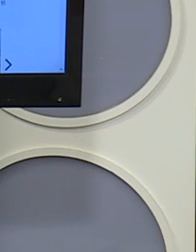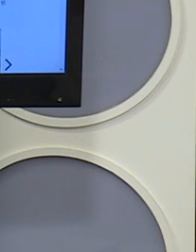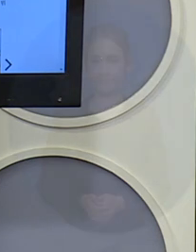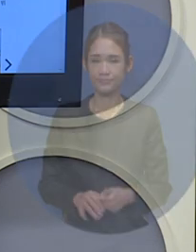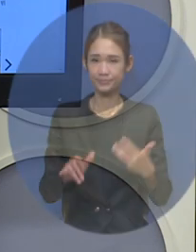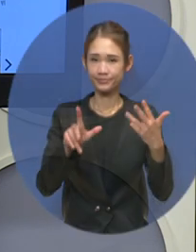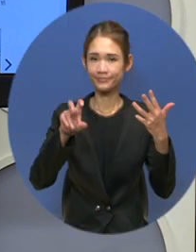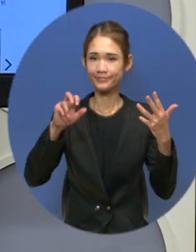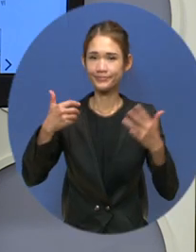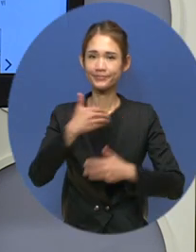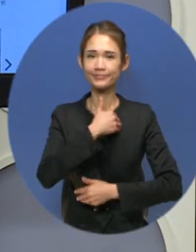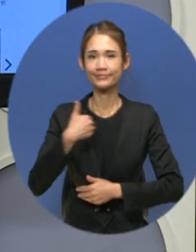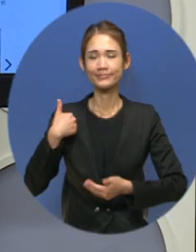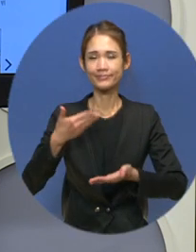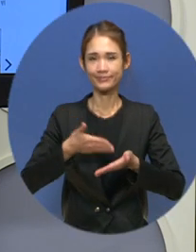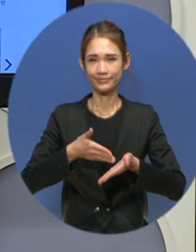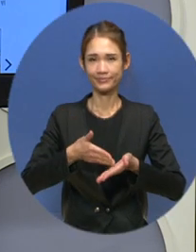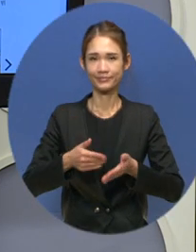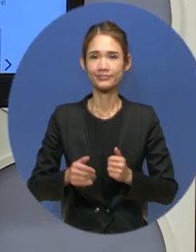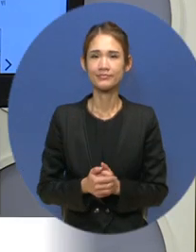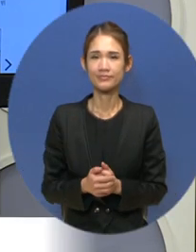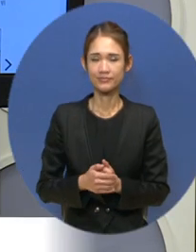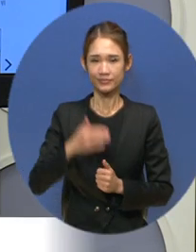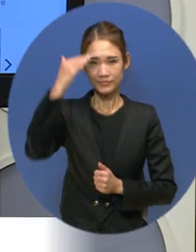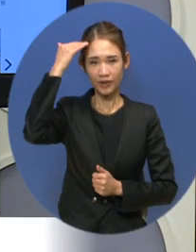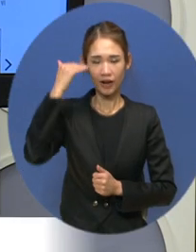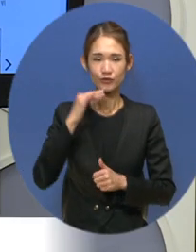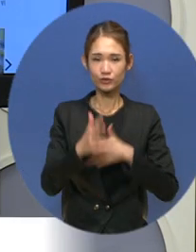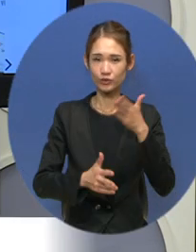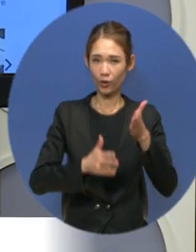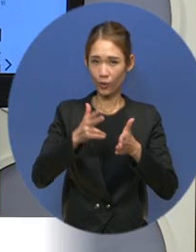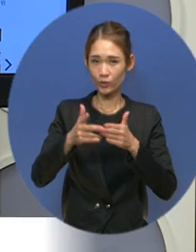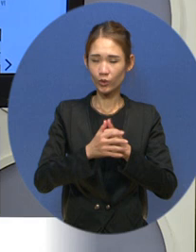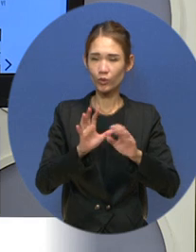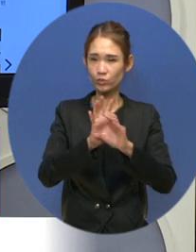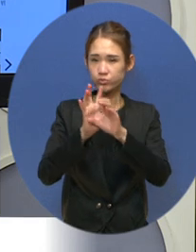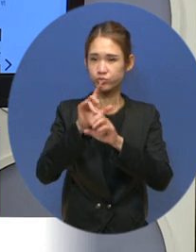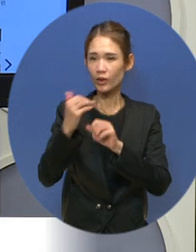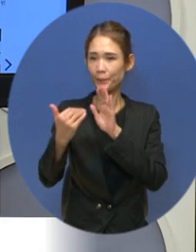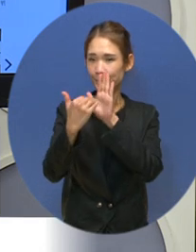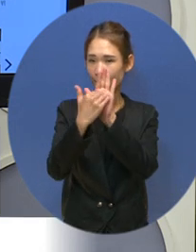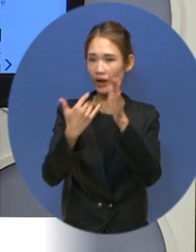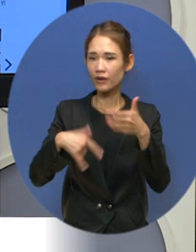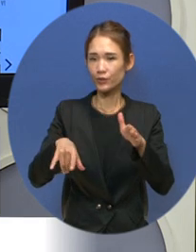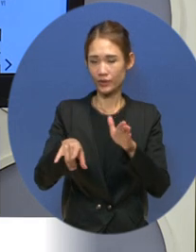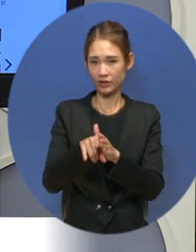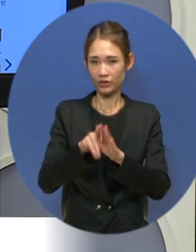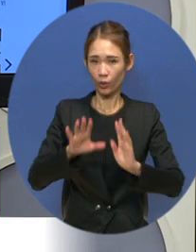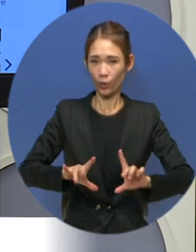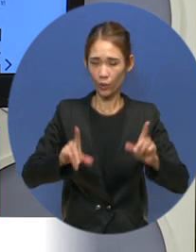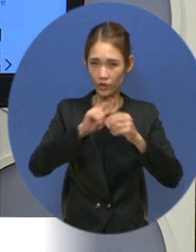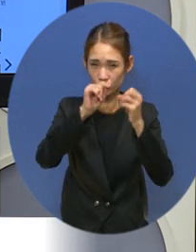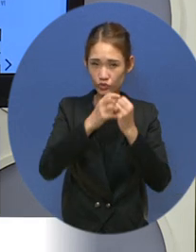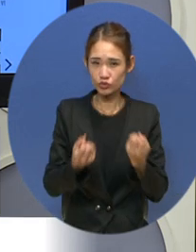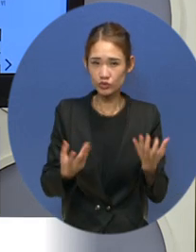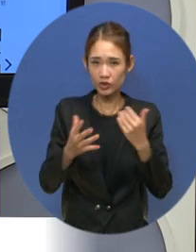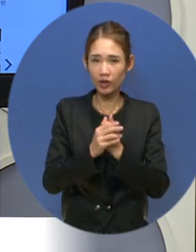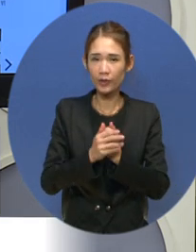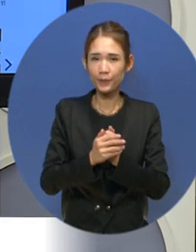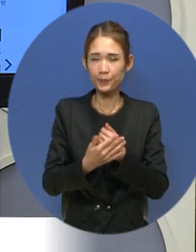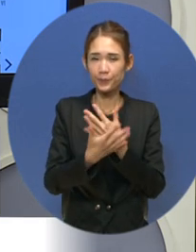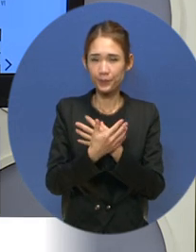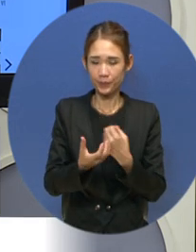8월 28일 만만한 있습니다 한국 철도가 코론 알고 예방을 위해 올해 추석 명절 승차권 을